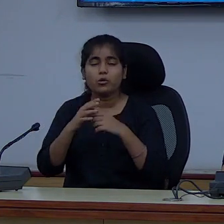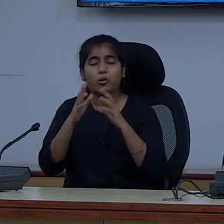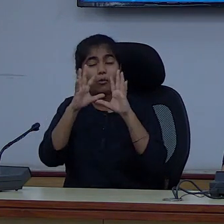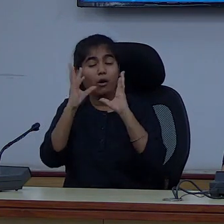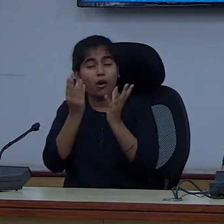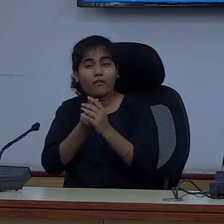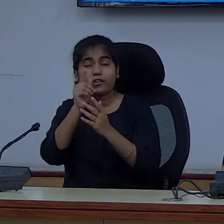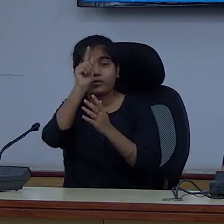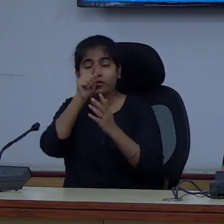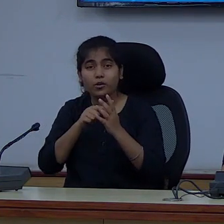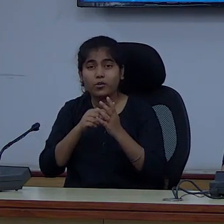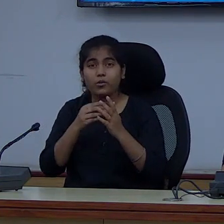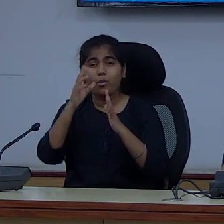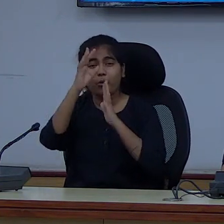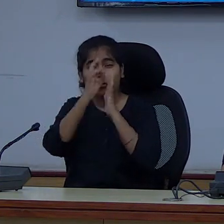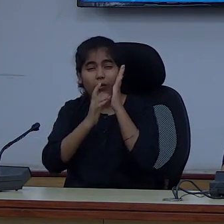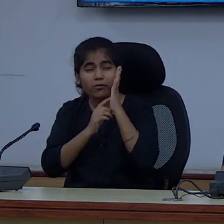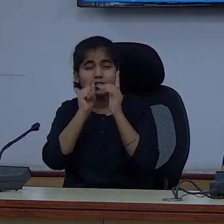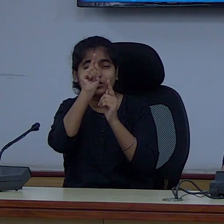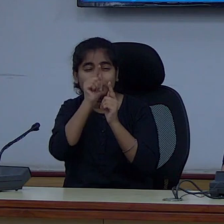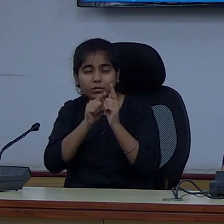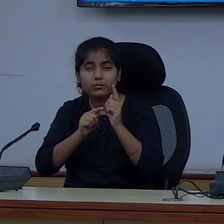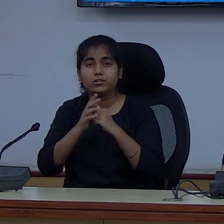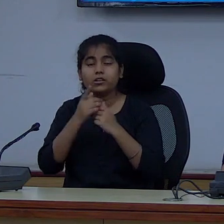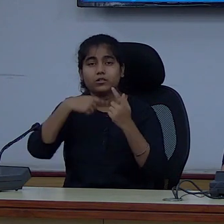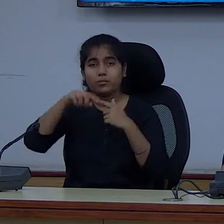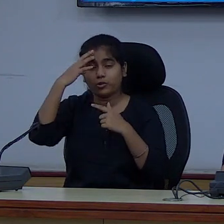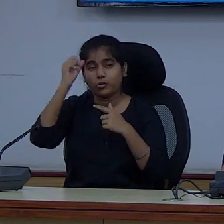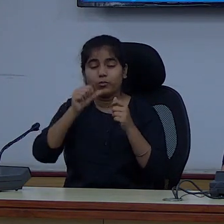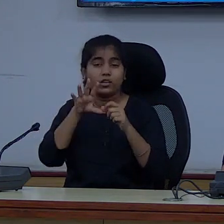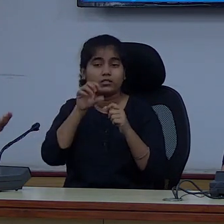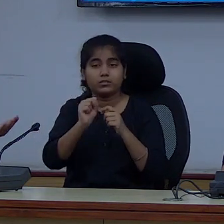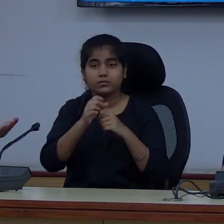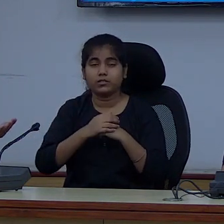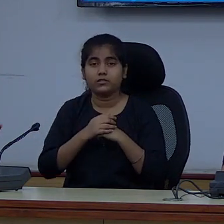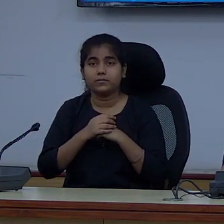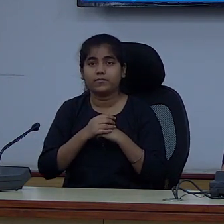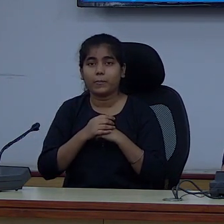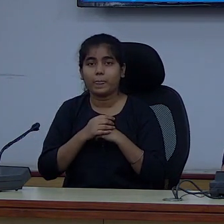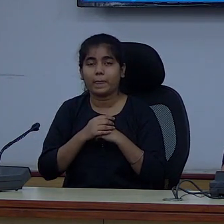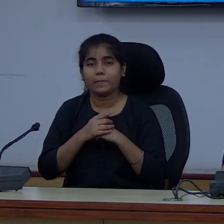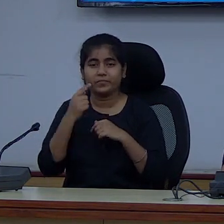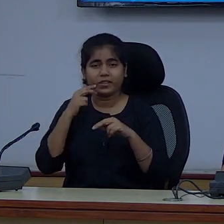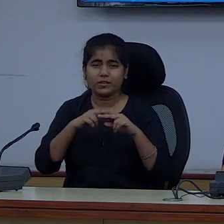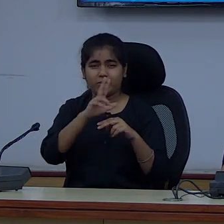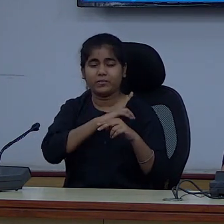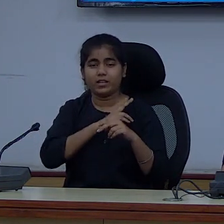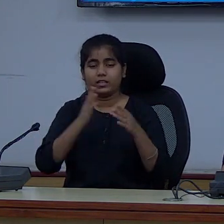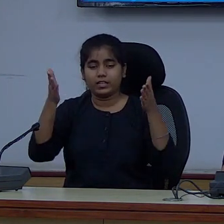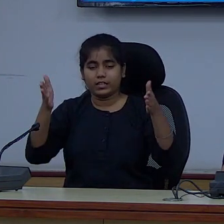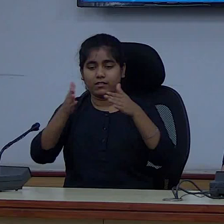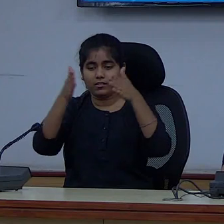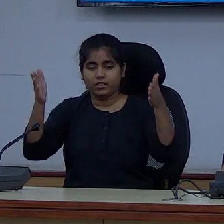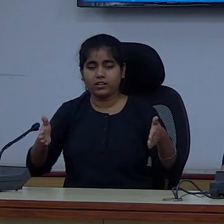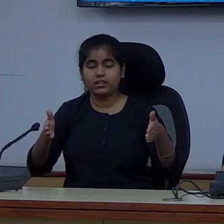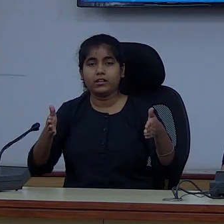चाहिए, एक वातावरण बहुत अच्छा होना चाहिए, पीछे गाड़ियाँ नहीं हो जा रही हैं, पार्किंग, वाशरूम्स, पिलर्स, एवरीथिंग, जो भी सटलिटीज़ थी, बारीकियाँ थी, उनको